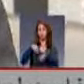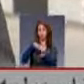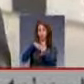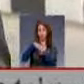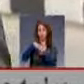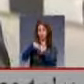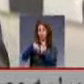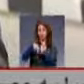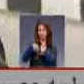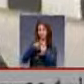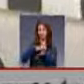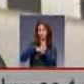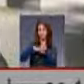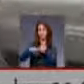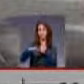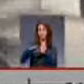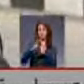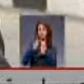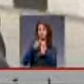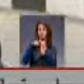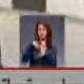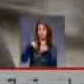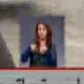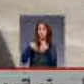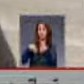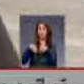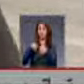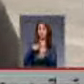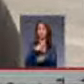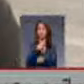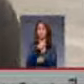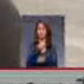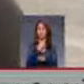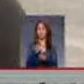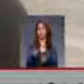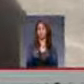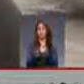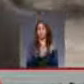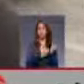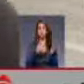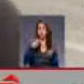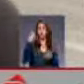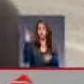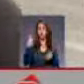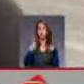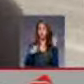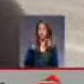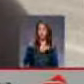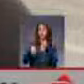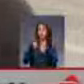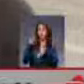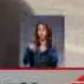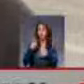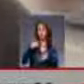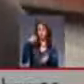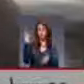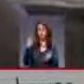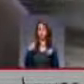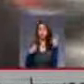دي المشكله الوحيده اللي بتقابلنا واحنا رايحين الشغل وجايين من الشغل. الاسعار طبعا كلها في الارتفاع يعني على طول وكده،